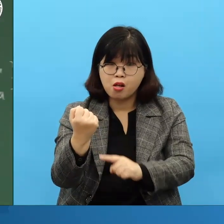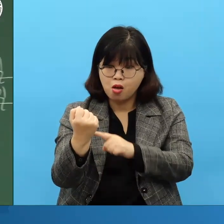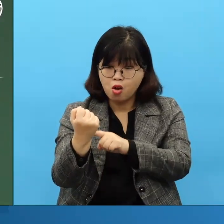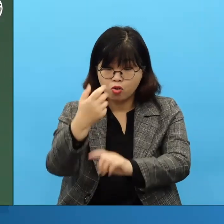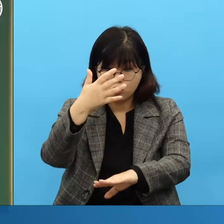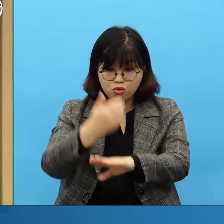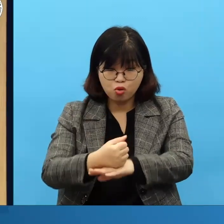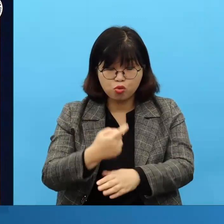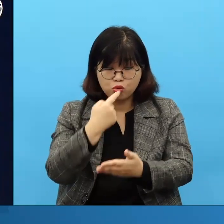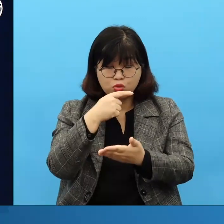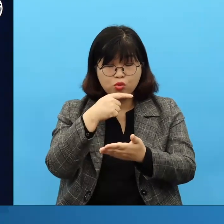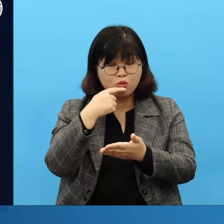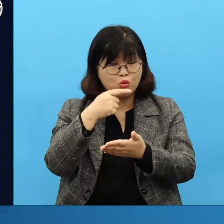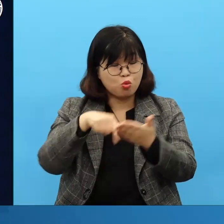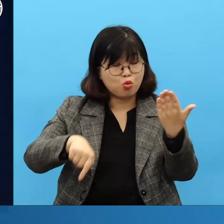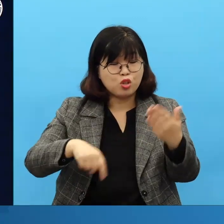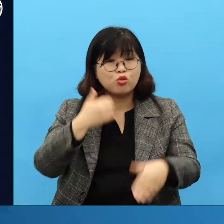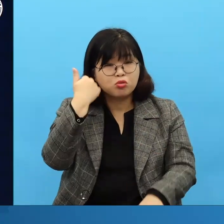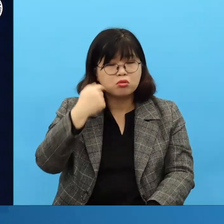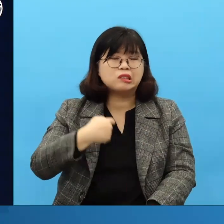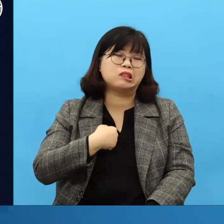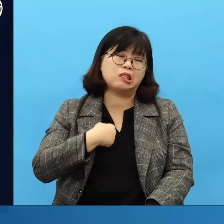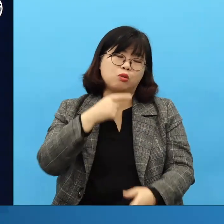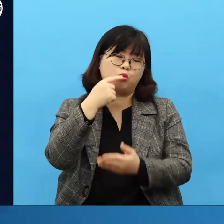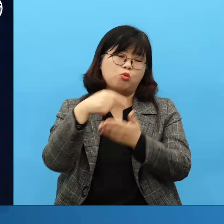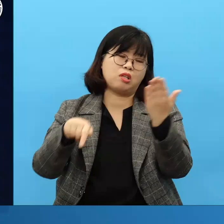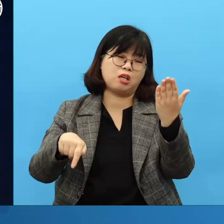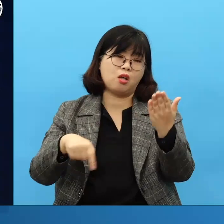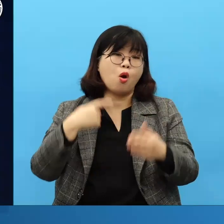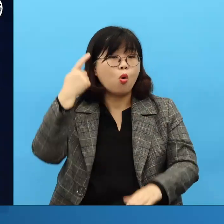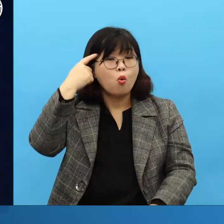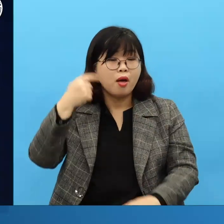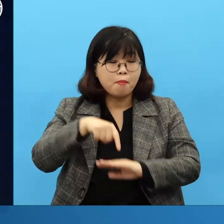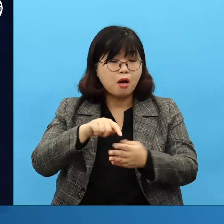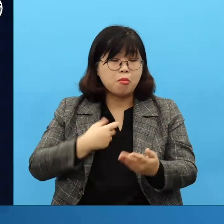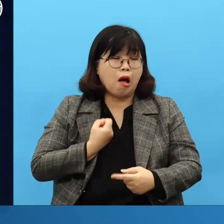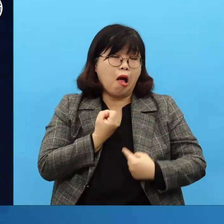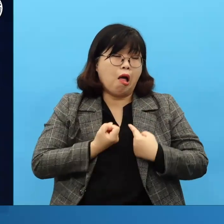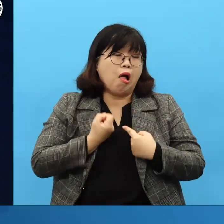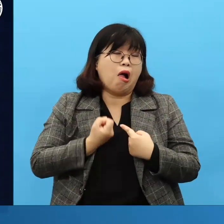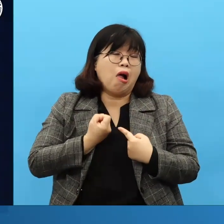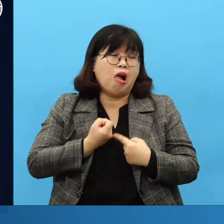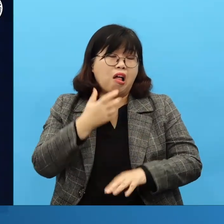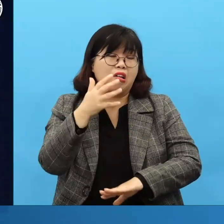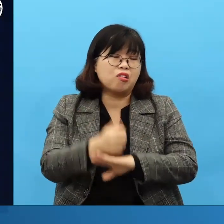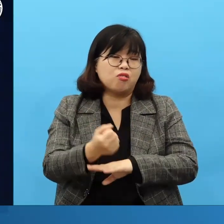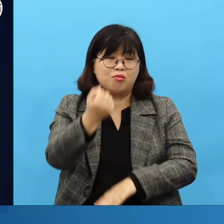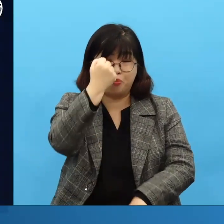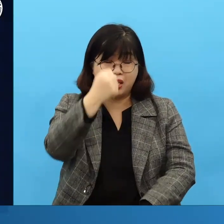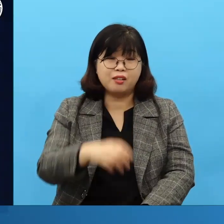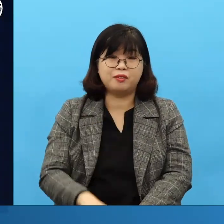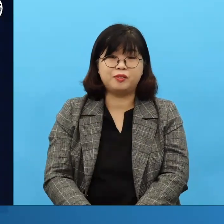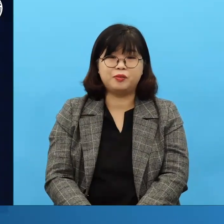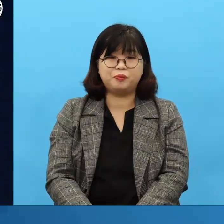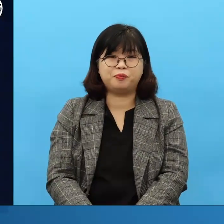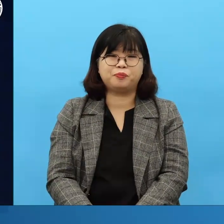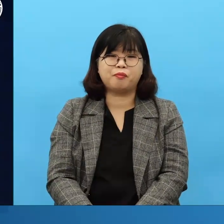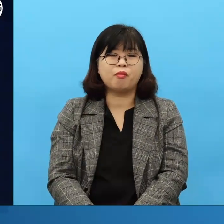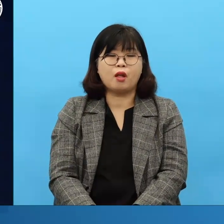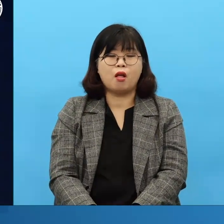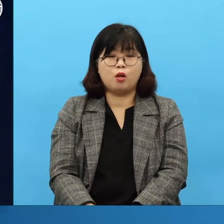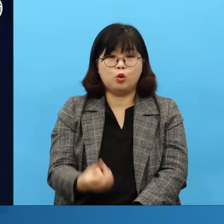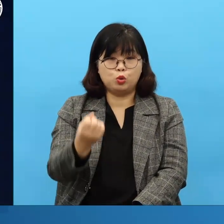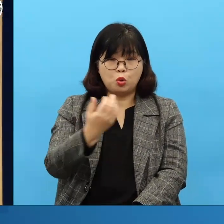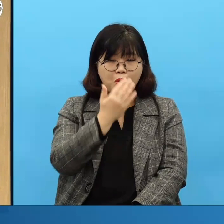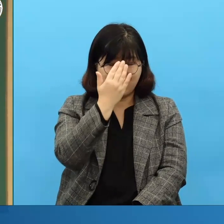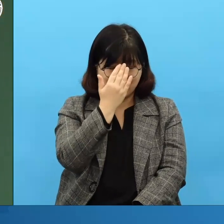갈 필요가 없는 거예요. And there's no need for you to be in this seat of mockers. 겸손의 길에 서게 됩니다. Because you are able to be in the place of